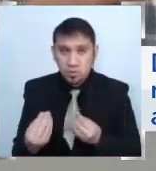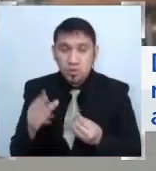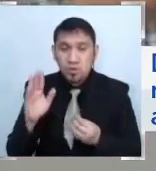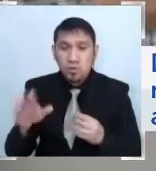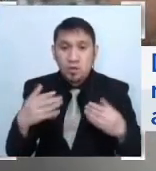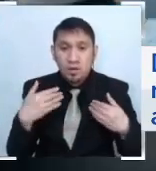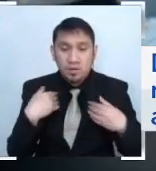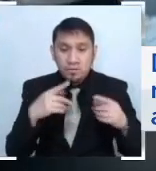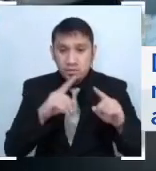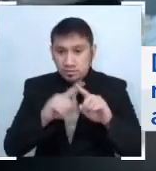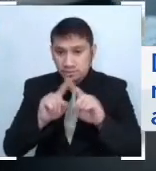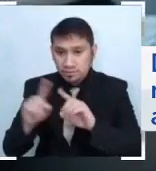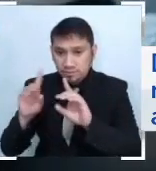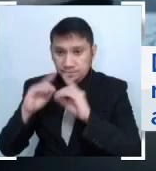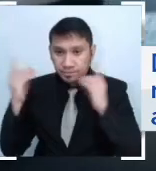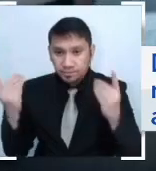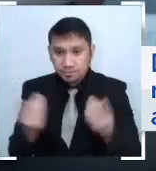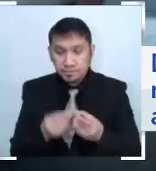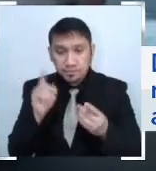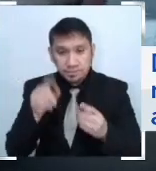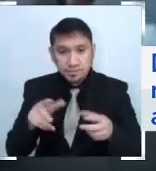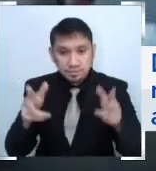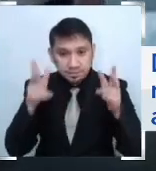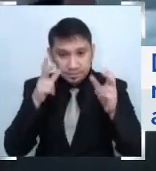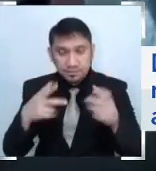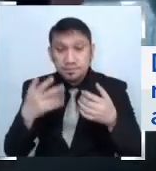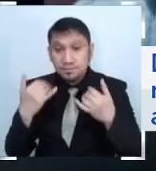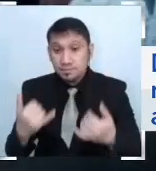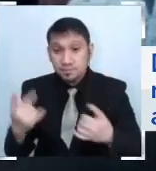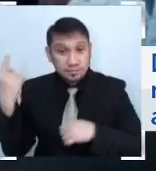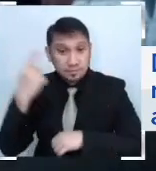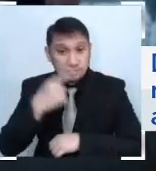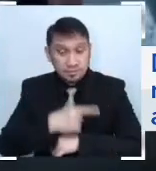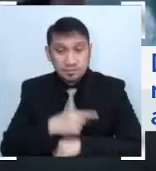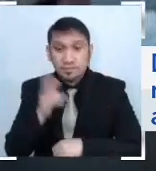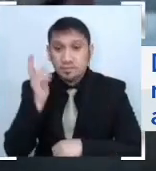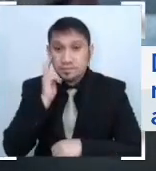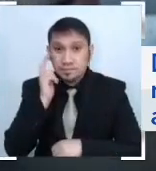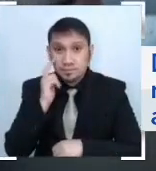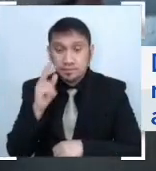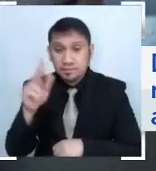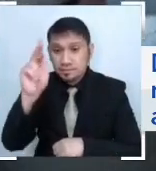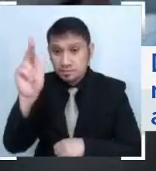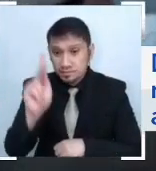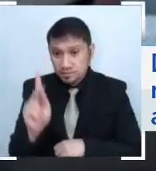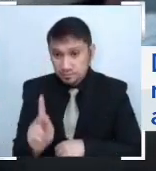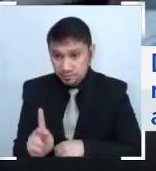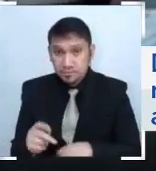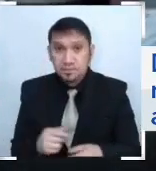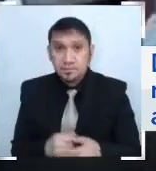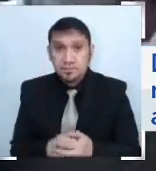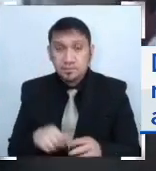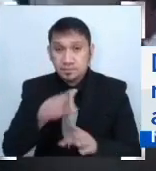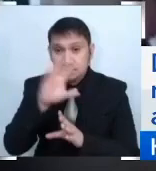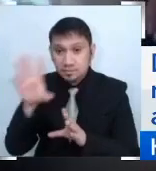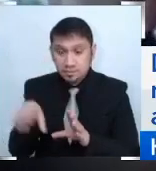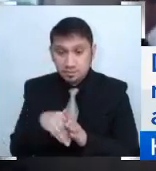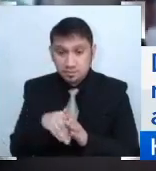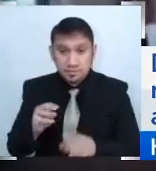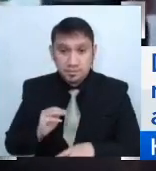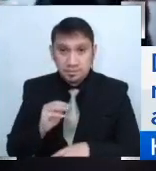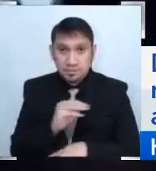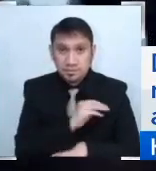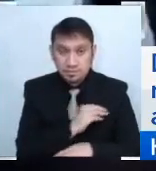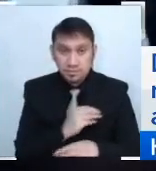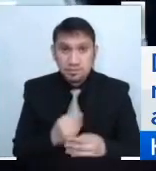departments. Ngayong araw, binisita naman ni Pangulong Duterte ang Kabankalan Negros Occidental kasama ang ilang miyembro ng kanyang gabinete